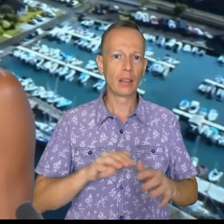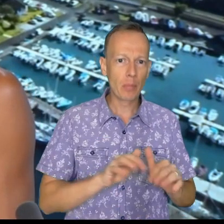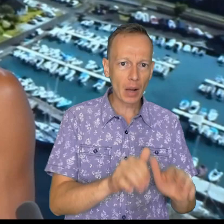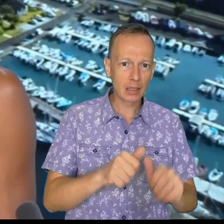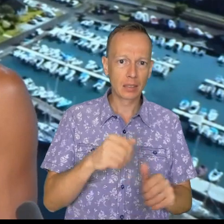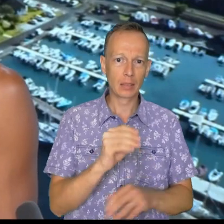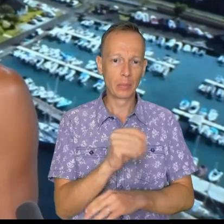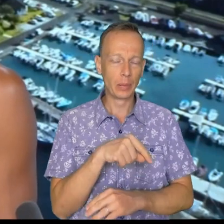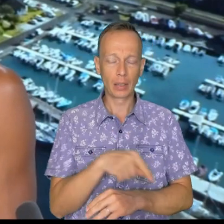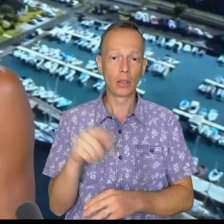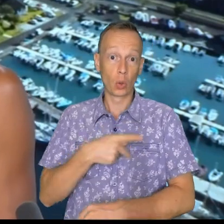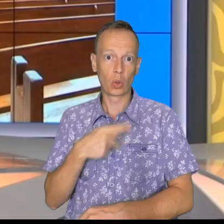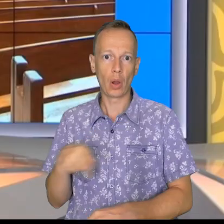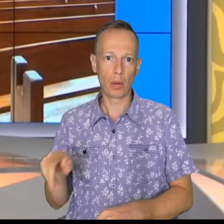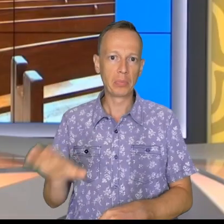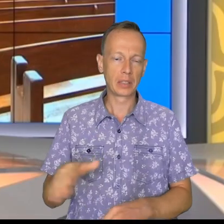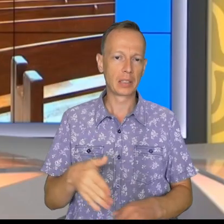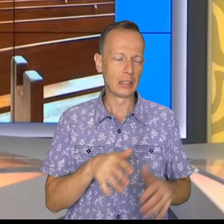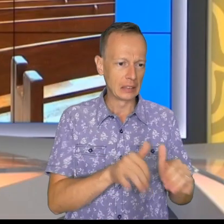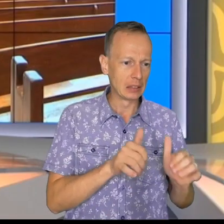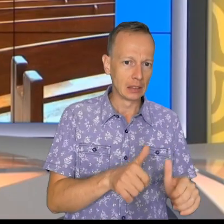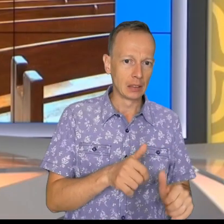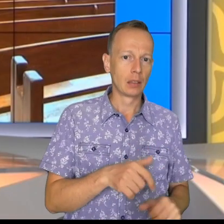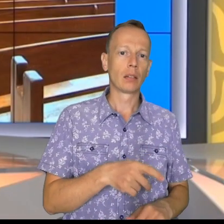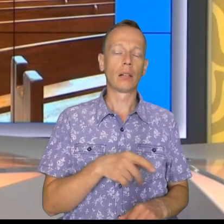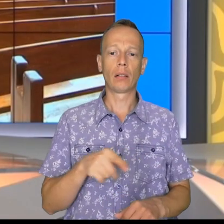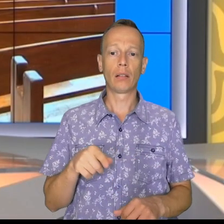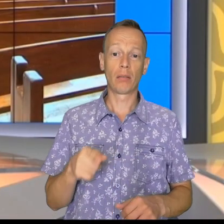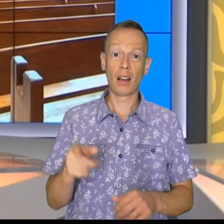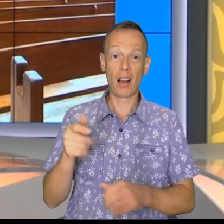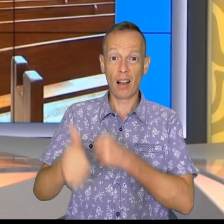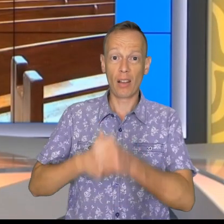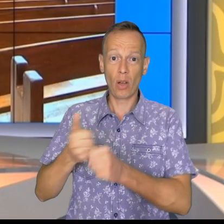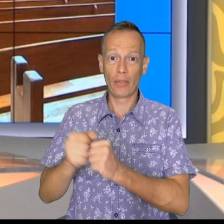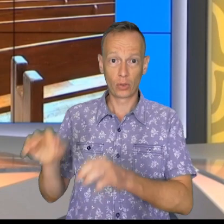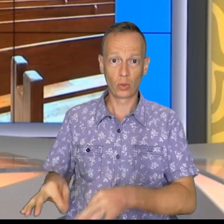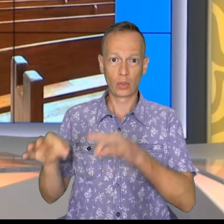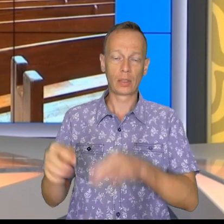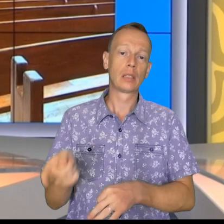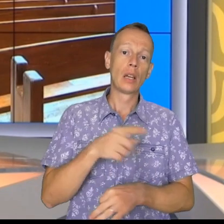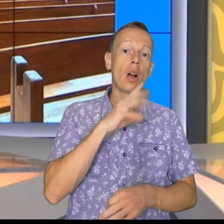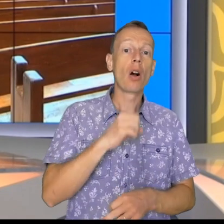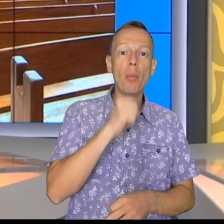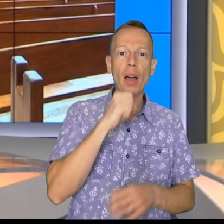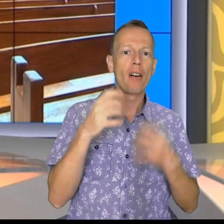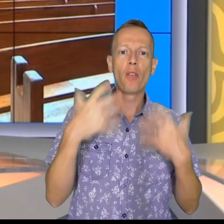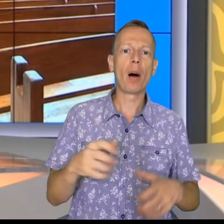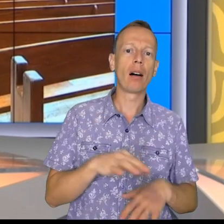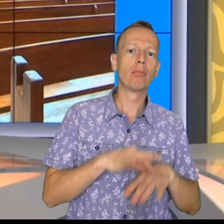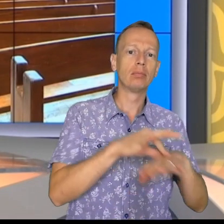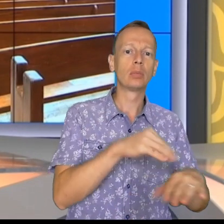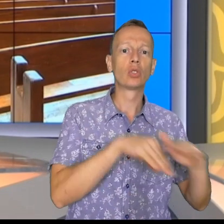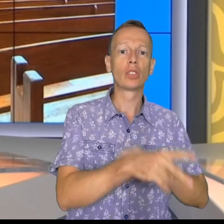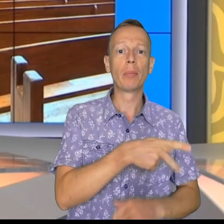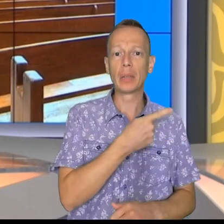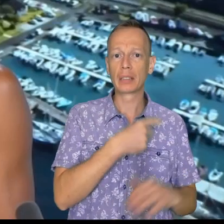avec sursis. L'arrière-grand-mère qui refusait la consultation d'un médecin à 6 mois de prison avec sursis. Aucune peine en revanche pour les